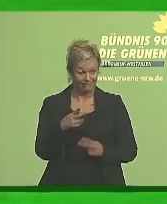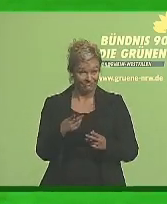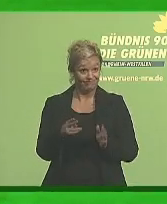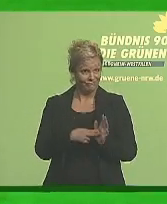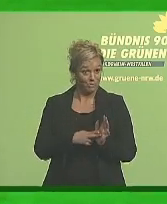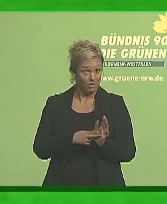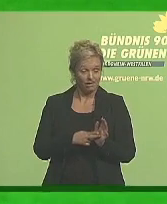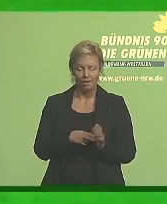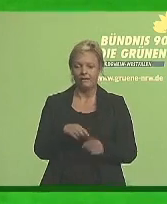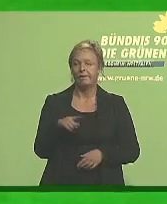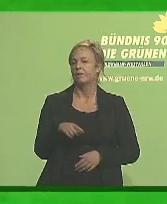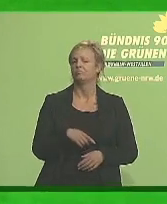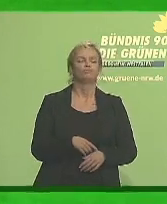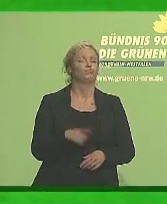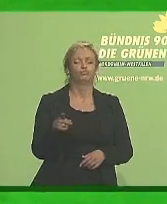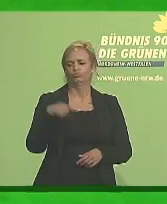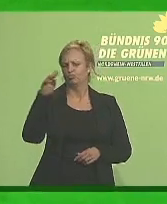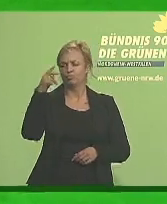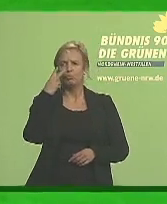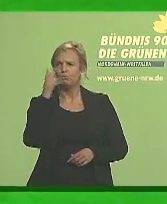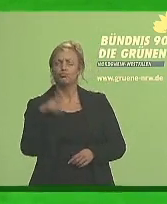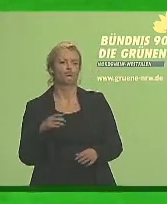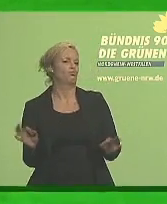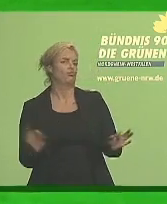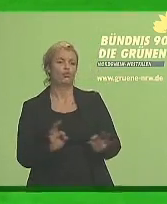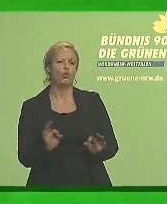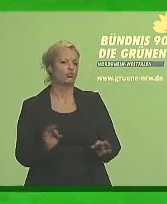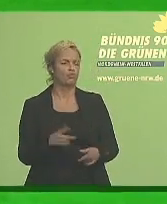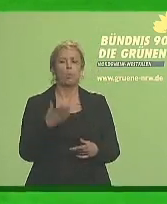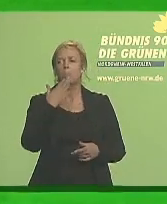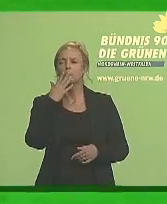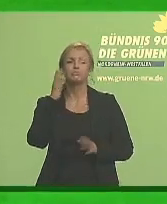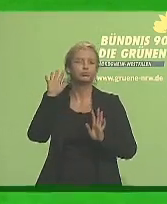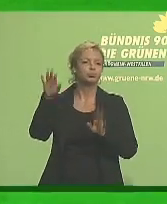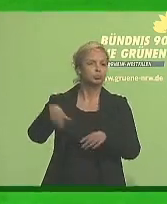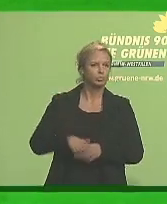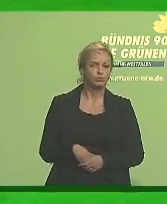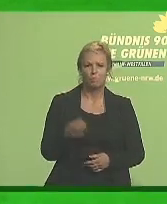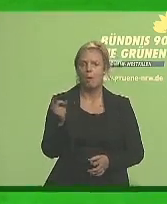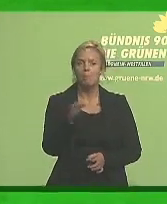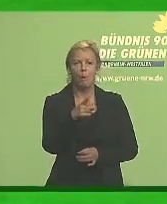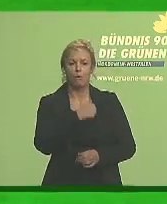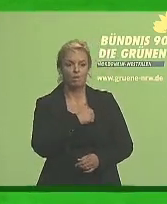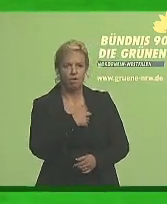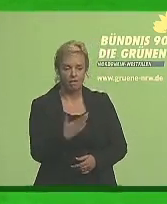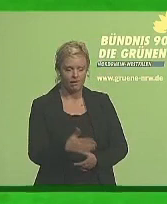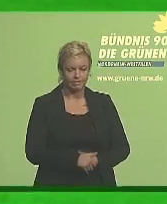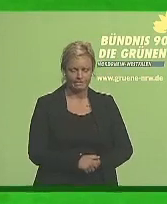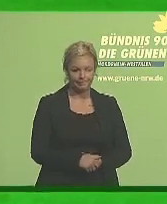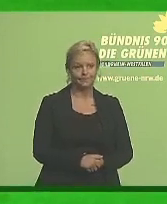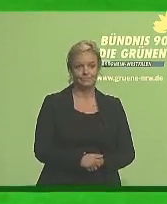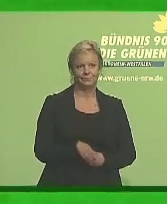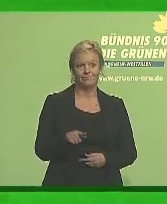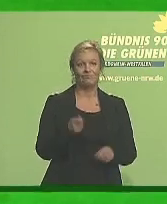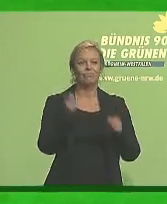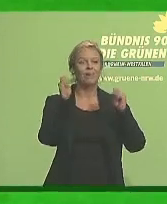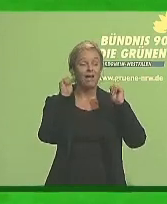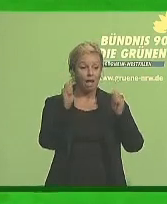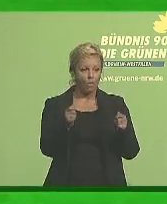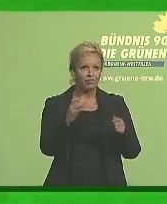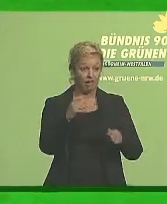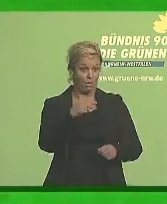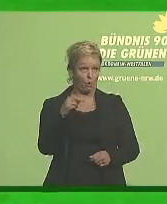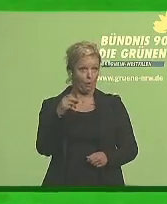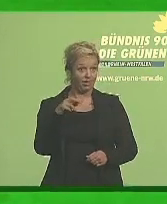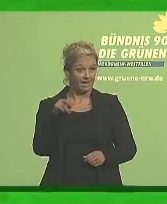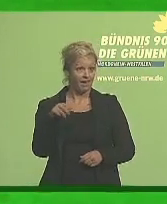schlimm nicht kommen, wie ihr das möglicherweise befürchtet. Dieser Auftrag, den Oettinger sich selber